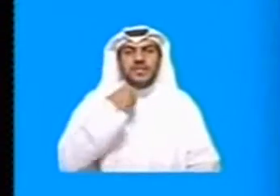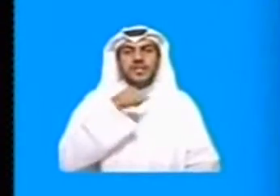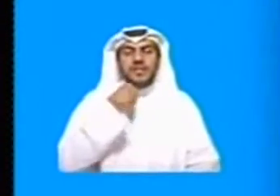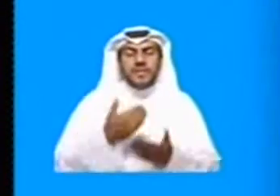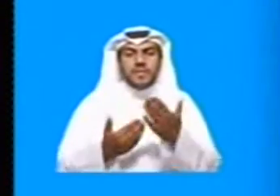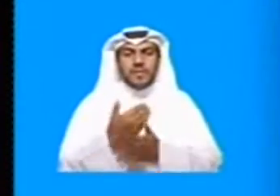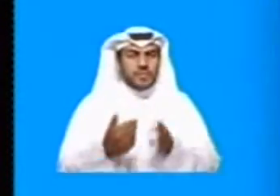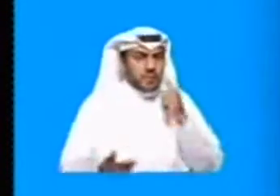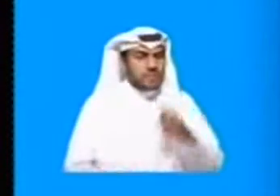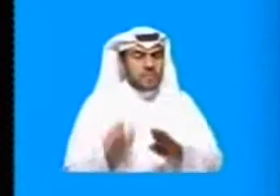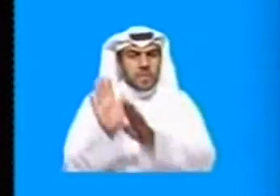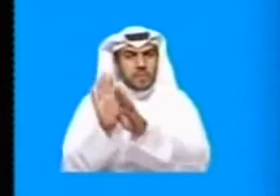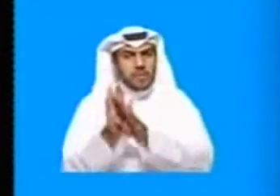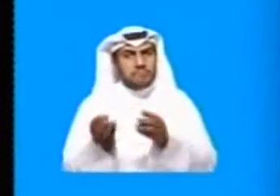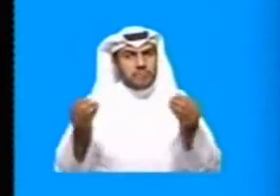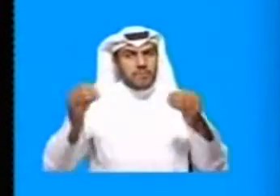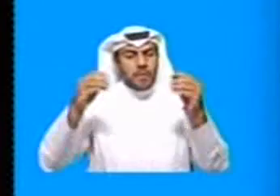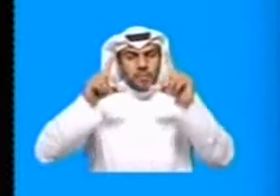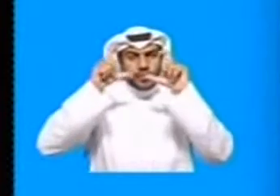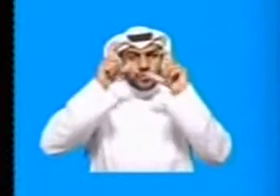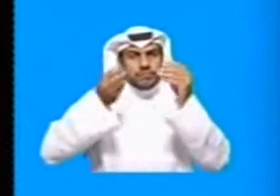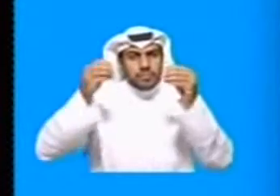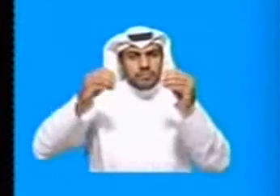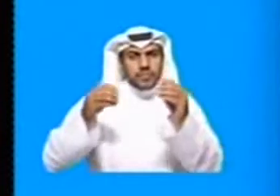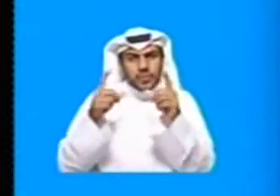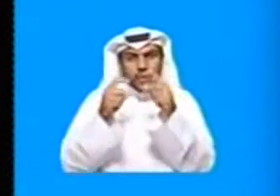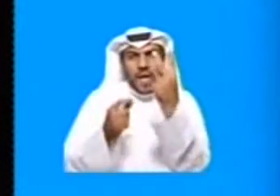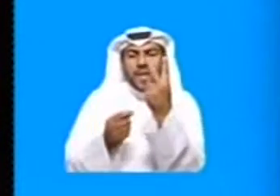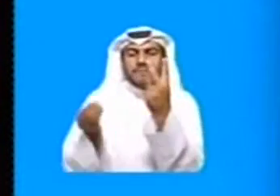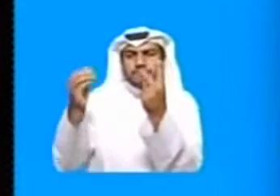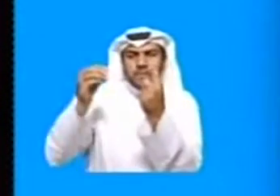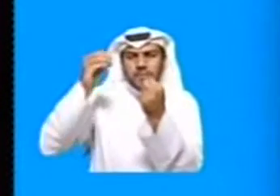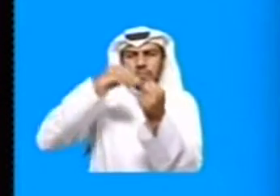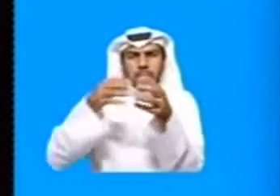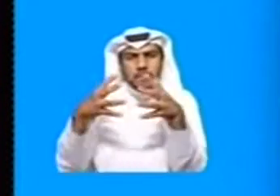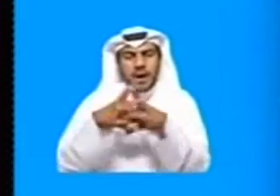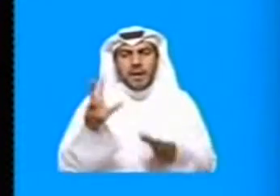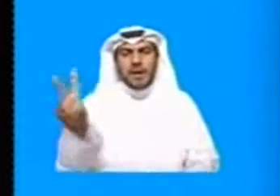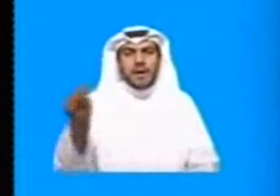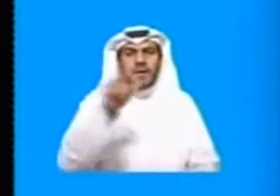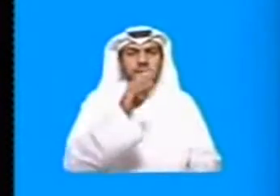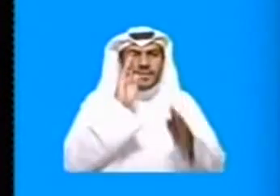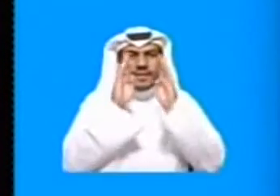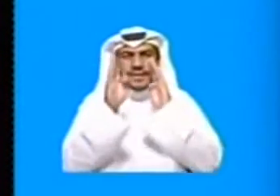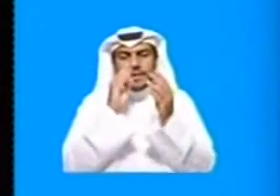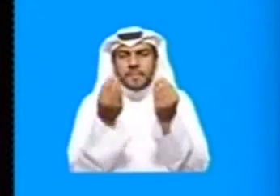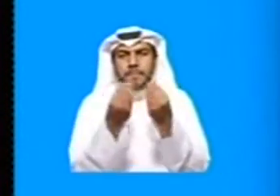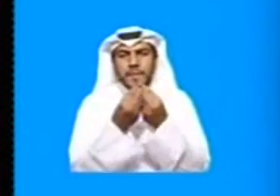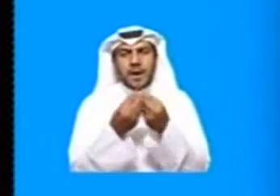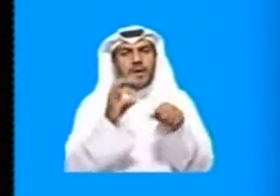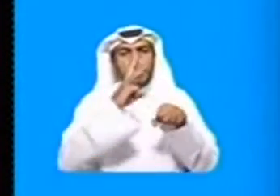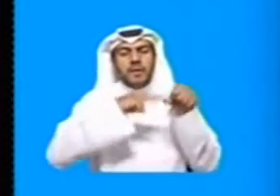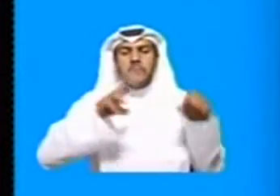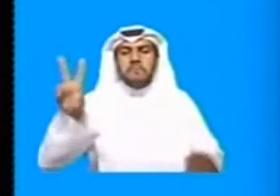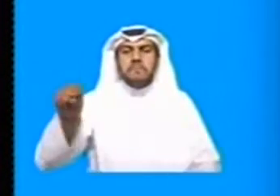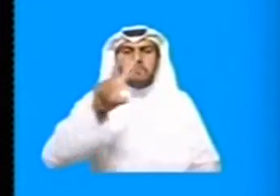الهامة، منها دعم التطبيق في وضع الصور داخل صورة كما هو الحال في تطبيقات فيسبوك وإنستغرام، فقد